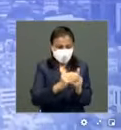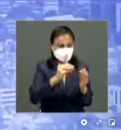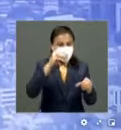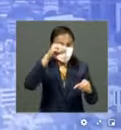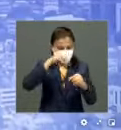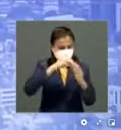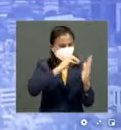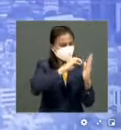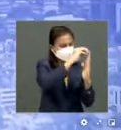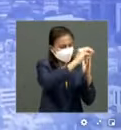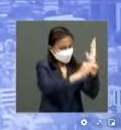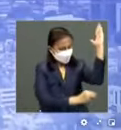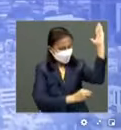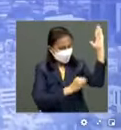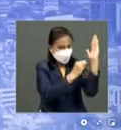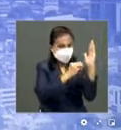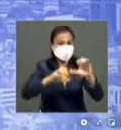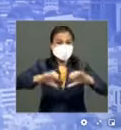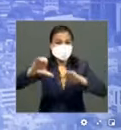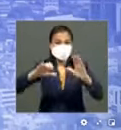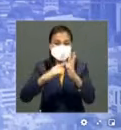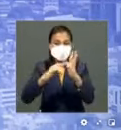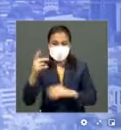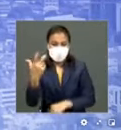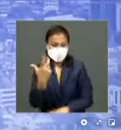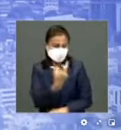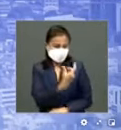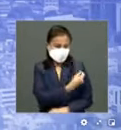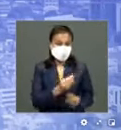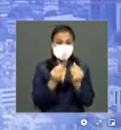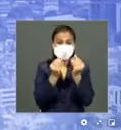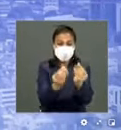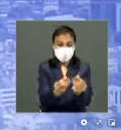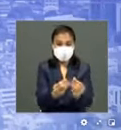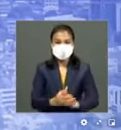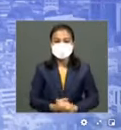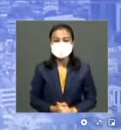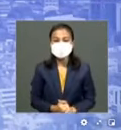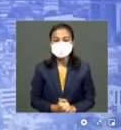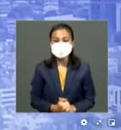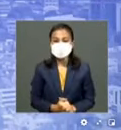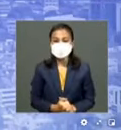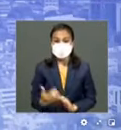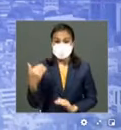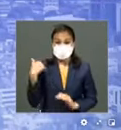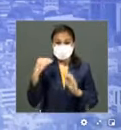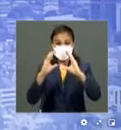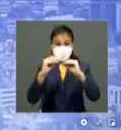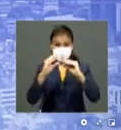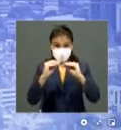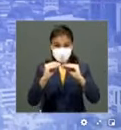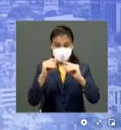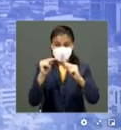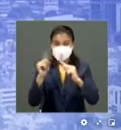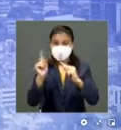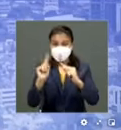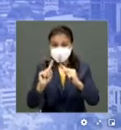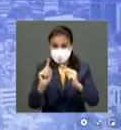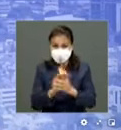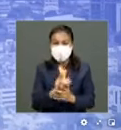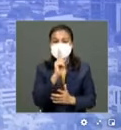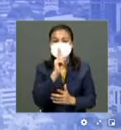แดนเหล่านี้นะคะก็จะได้รับการจัดสรรวัคซีนโดยเร็วด้วยค่ะนอกจากนี้นะคะในที่ประชุมได้มีการ